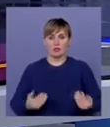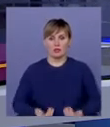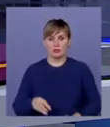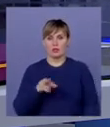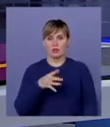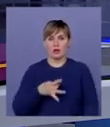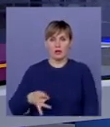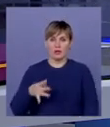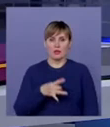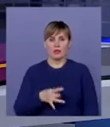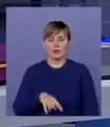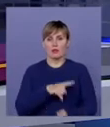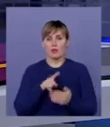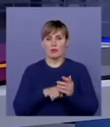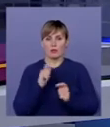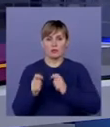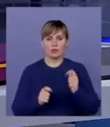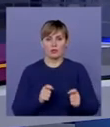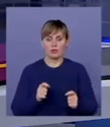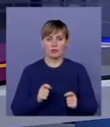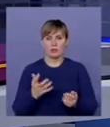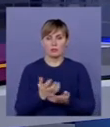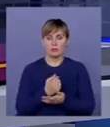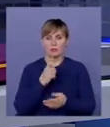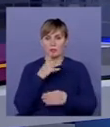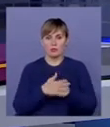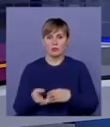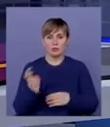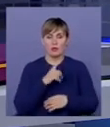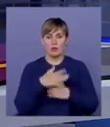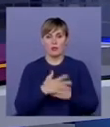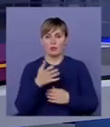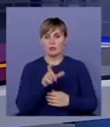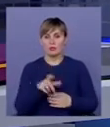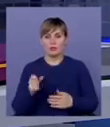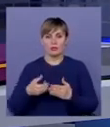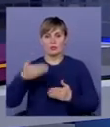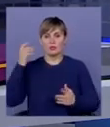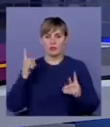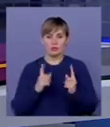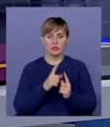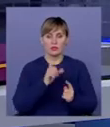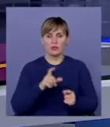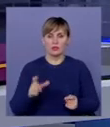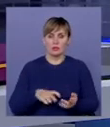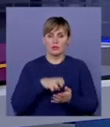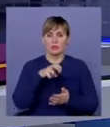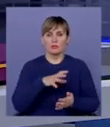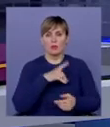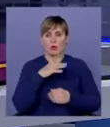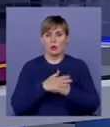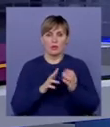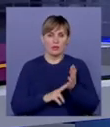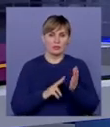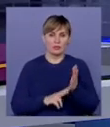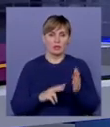Медеуского района. Задать вопросы градоначальнику пришли порядка 500 человек. На предыдущей встрече горожане адресовали около